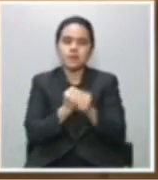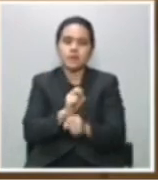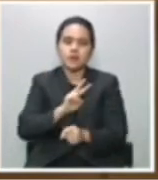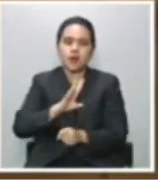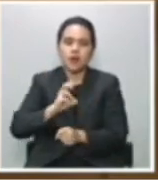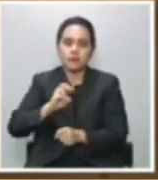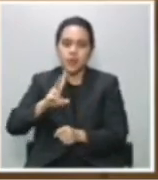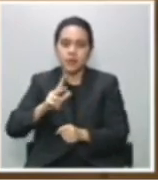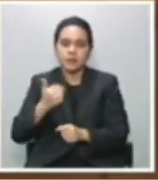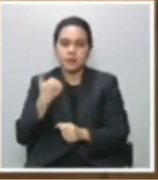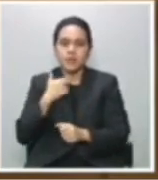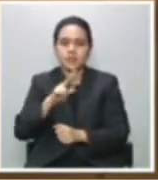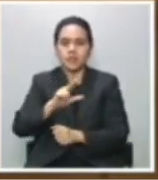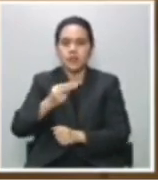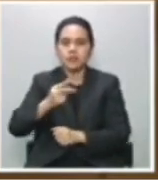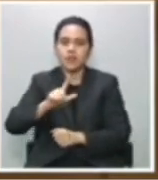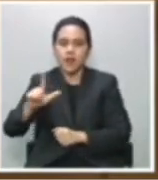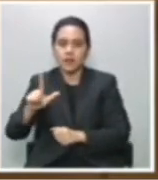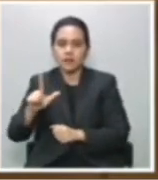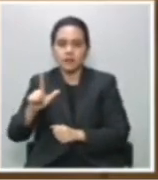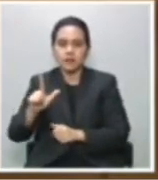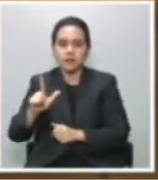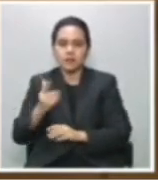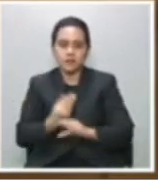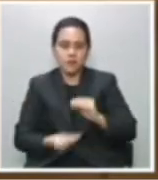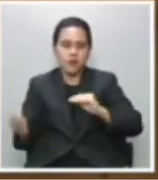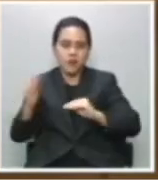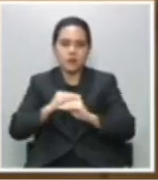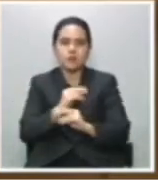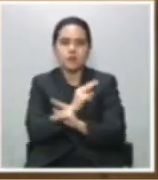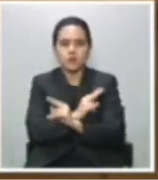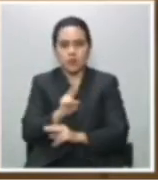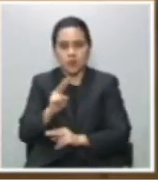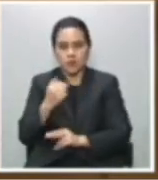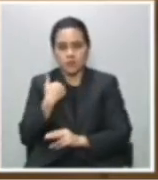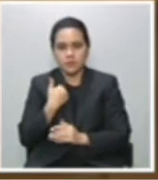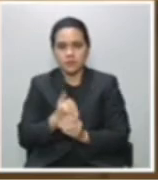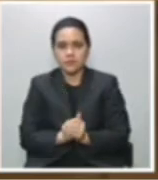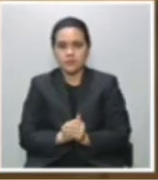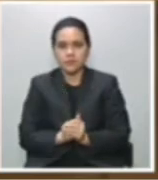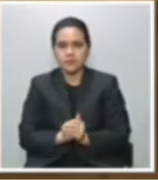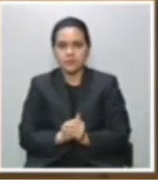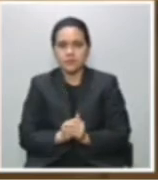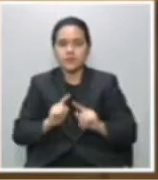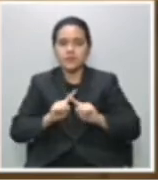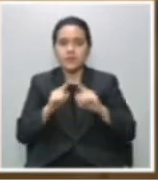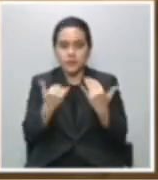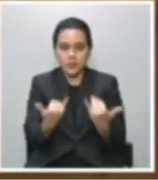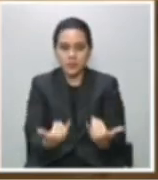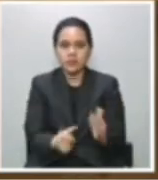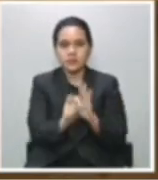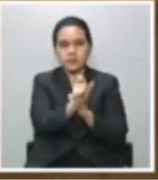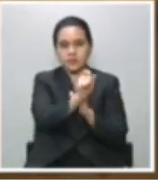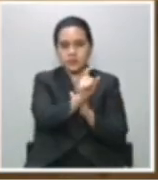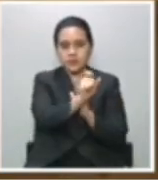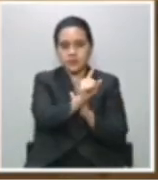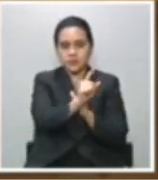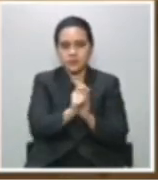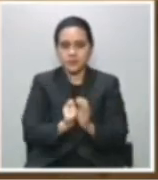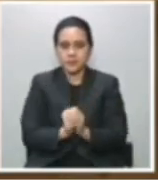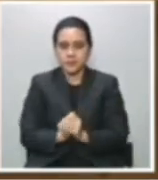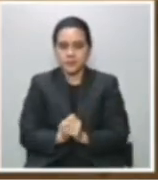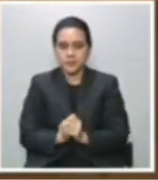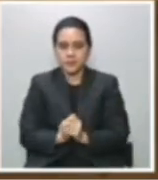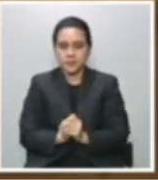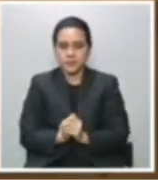ทั้งประเทศเรามี 30,000 กว่าล้านอันนี้จะมากกว่าเป็นเท่าตัวสำหรับจังหวัดศรีสะเกษลองดู